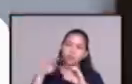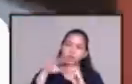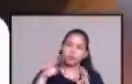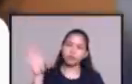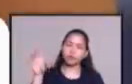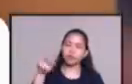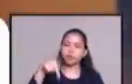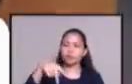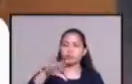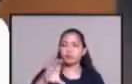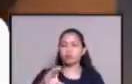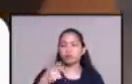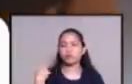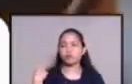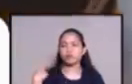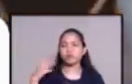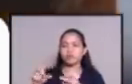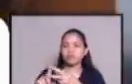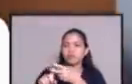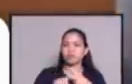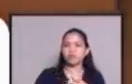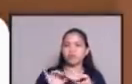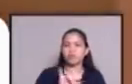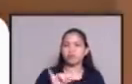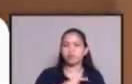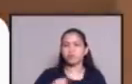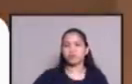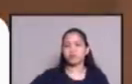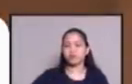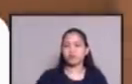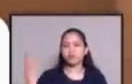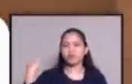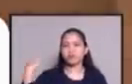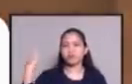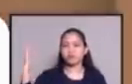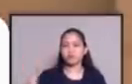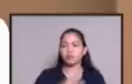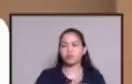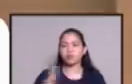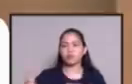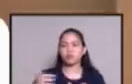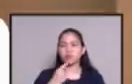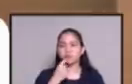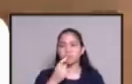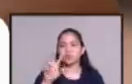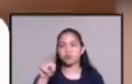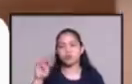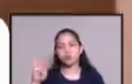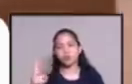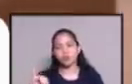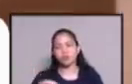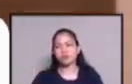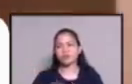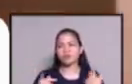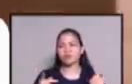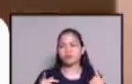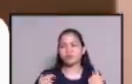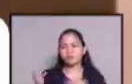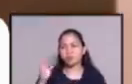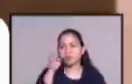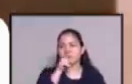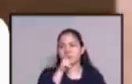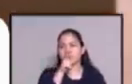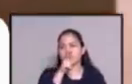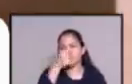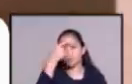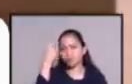Pasay. Sila ay tinuturong dumukot sa kapwa nila Chinese noong nakaraang linggo. Ayon sa NBI, napagbuntunan ng mga sospek ang